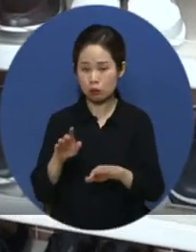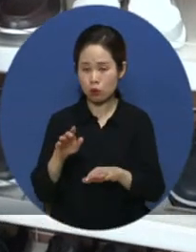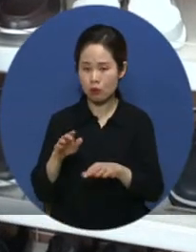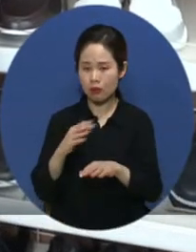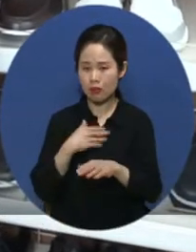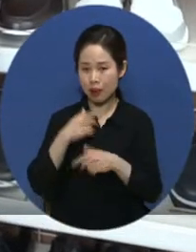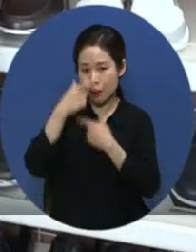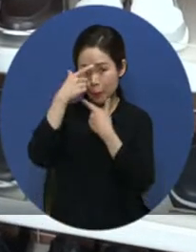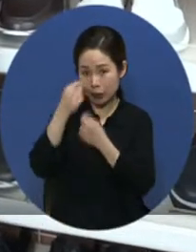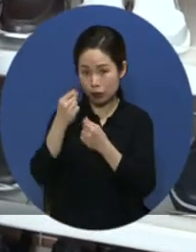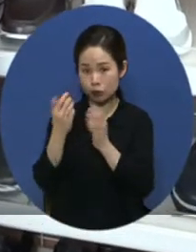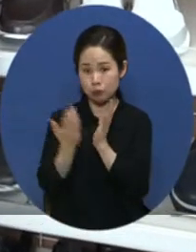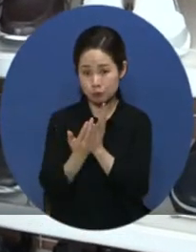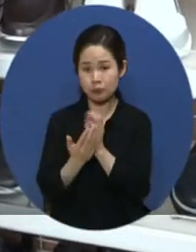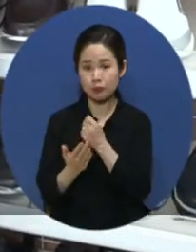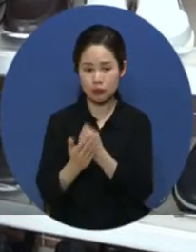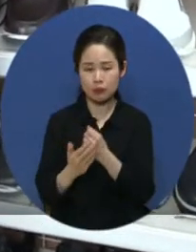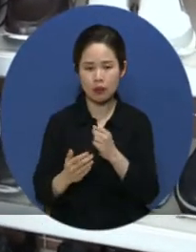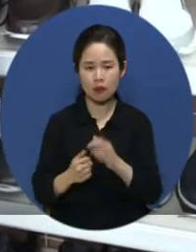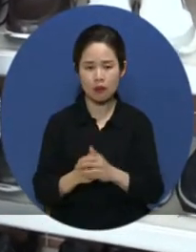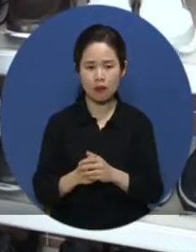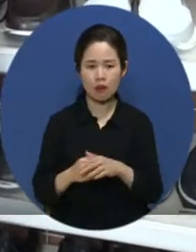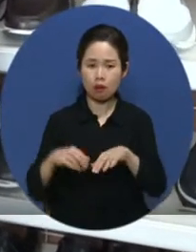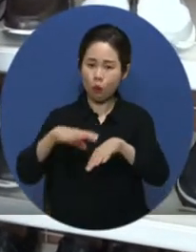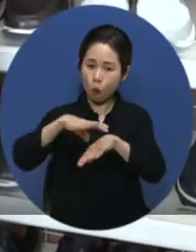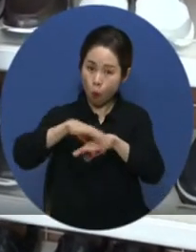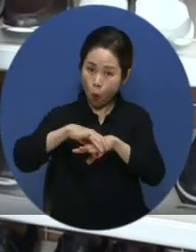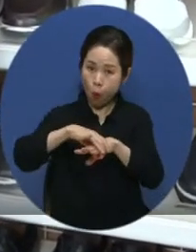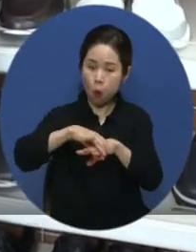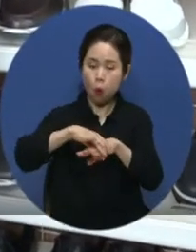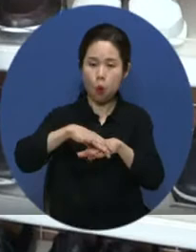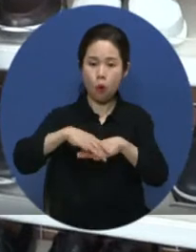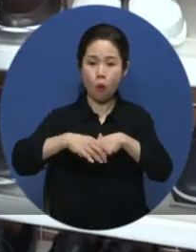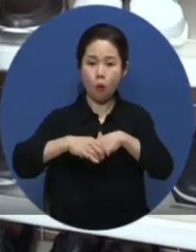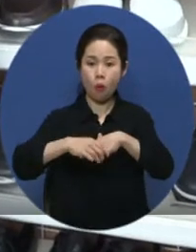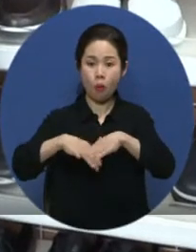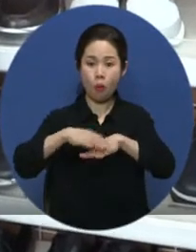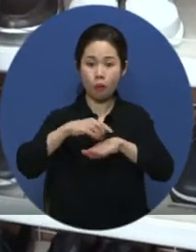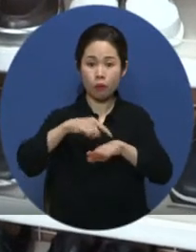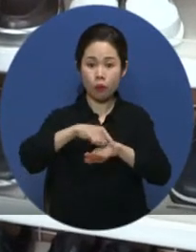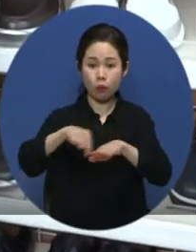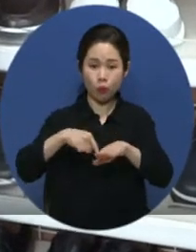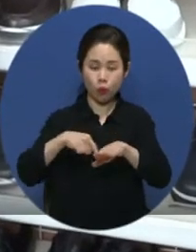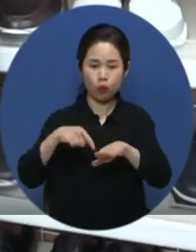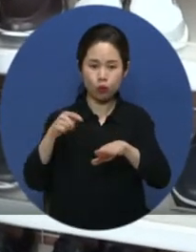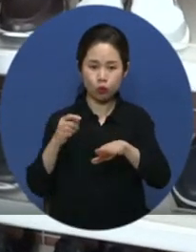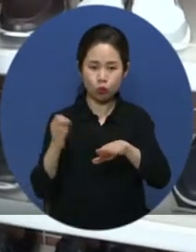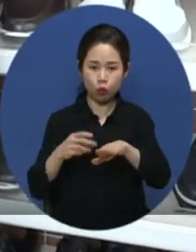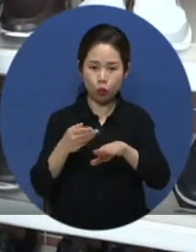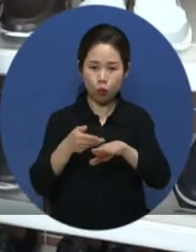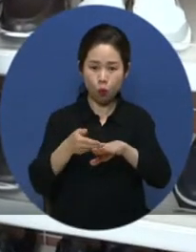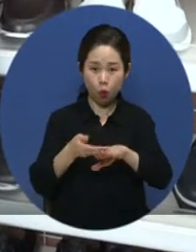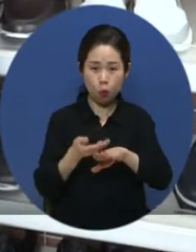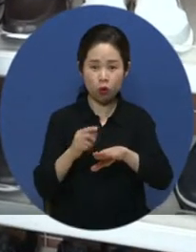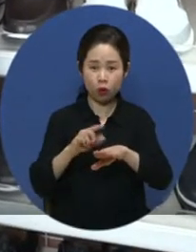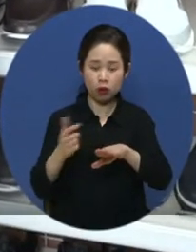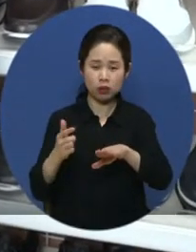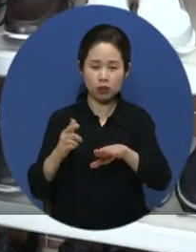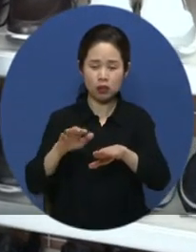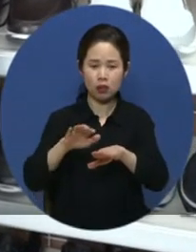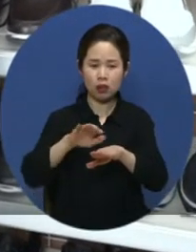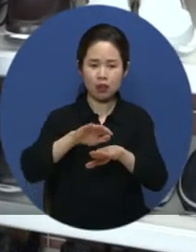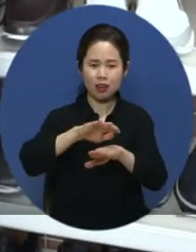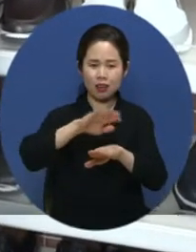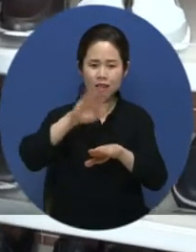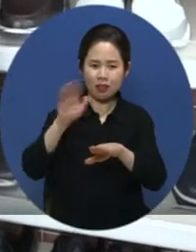볼 넓은 부분뿐만이 아니라 뭐 그다음에 소위 오목한 부분 이런 부분들까지 구두가 전체적으로